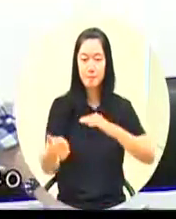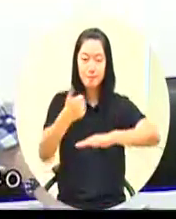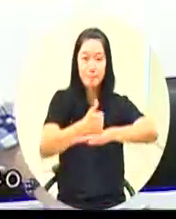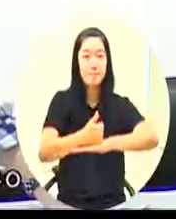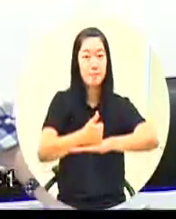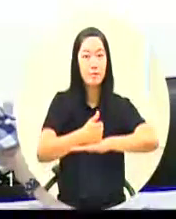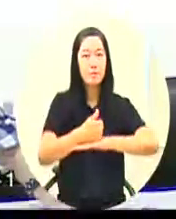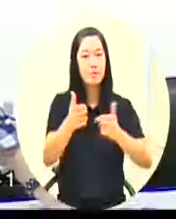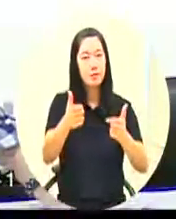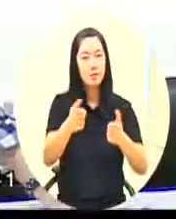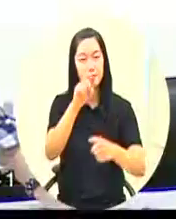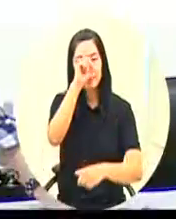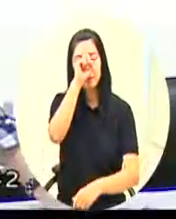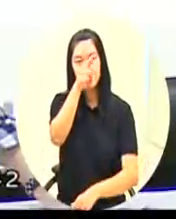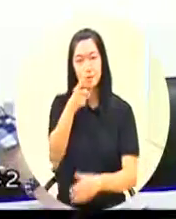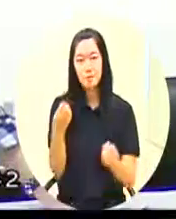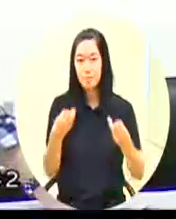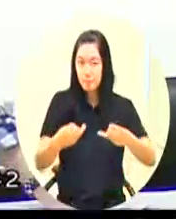期待看到你的成绩。